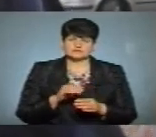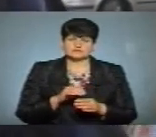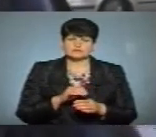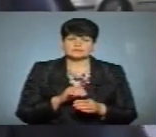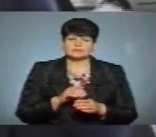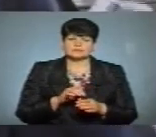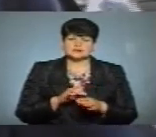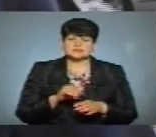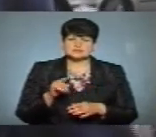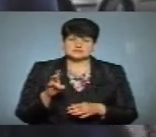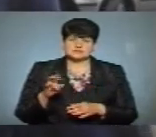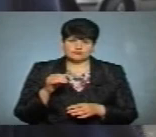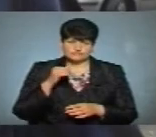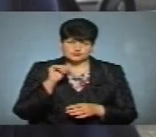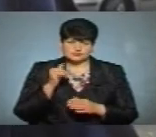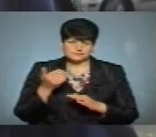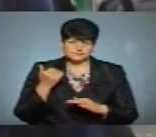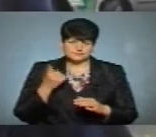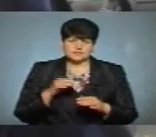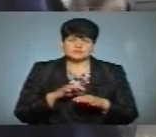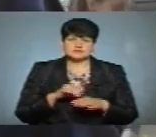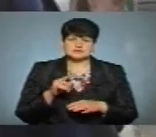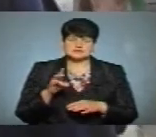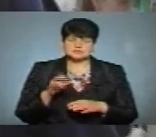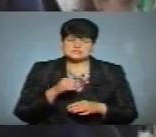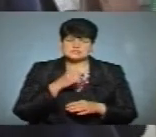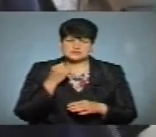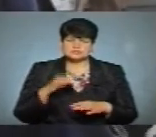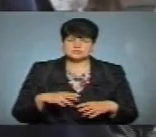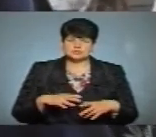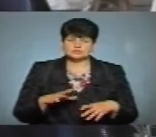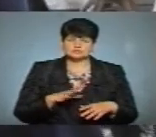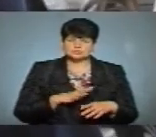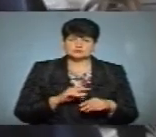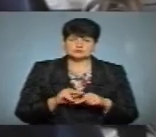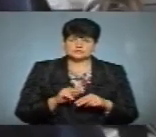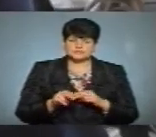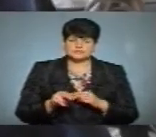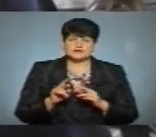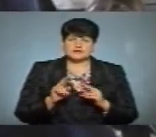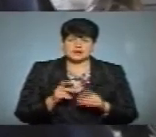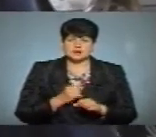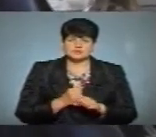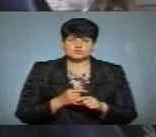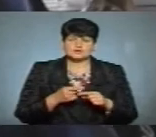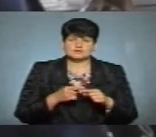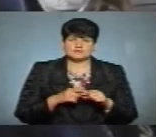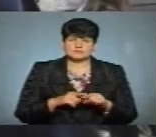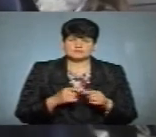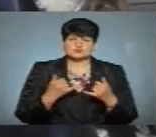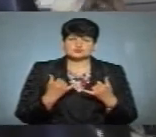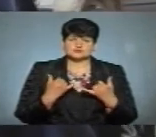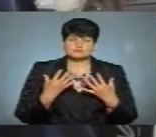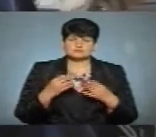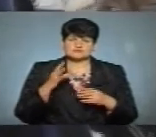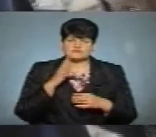оцінювання. Вчора, перед день проведення ЗНО, старші інструктори були проінструктовані, яким чином працює техніка. Сьогодні ми вже